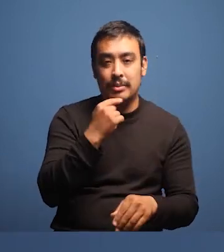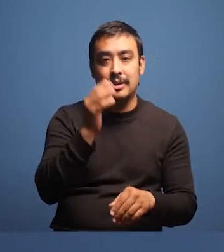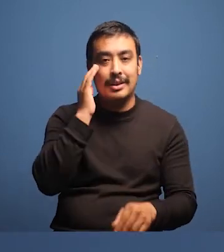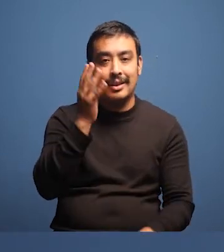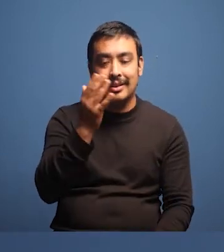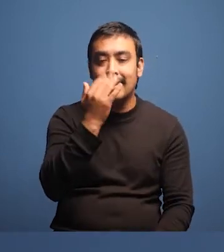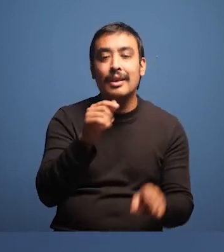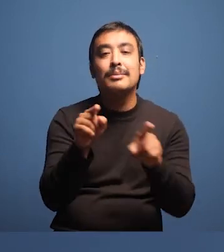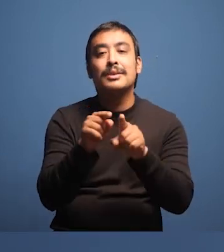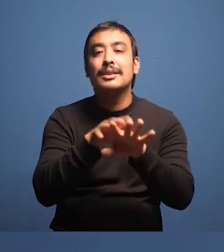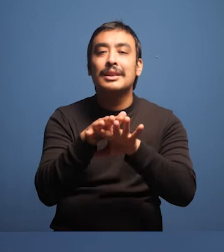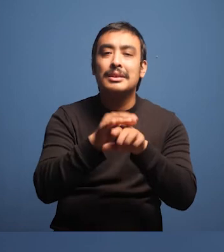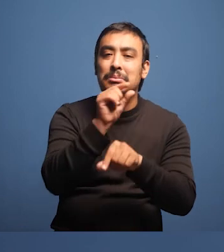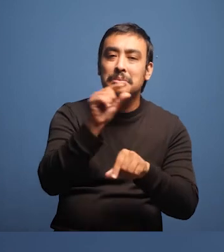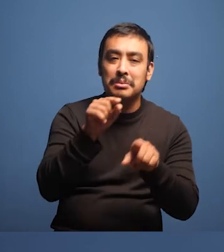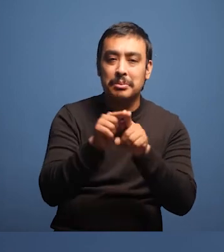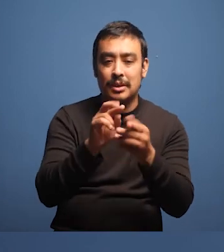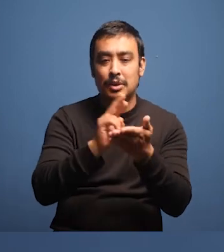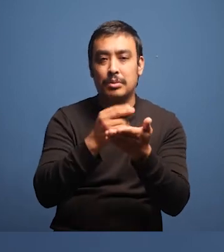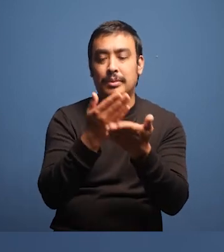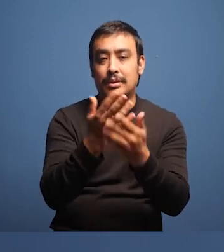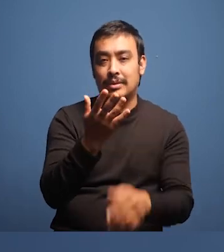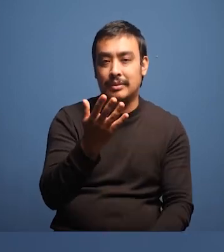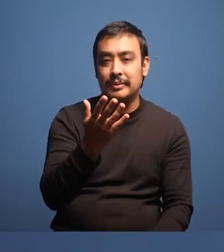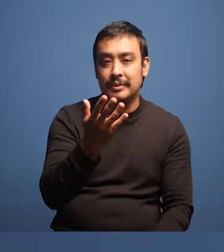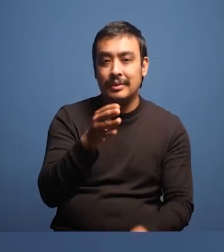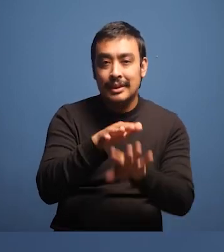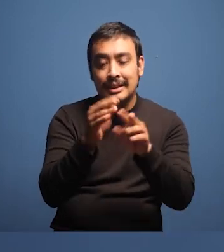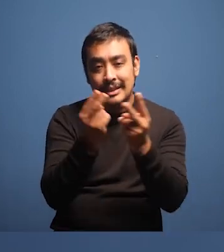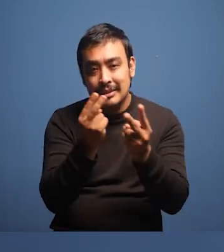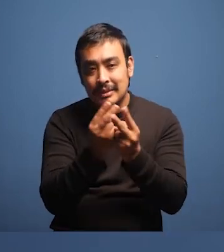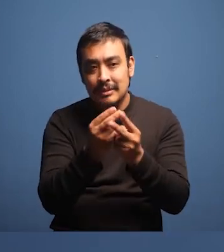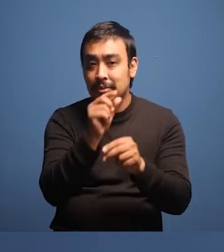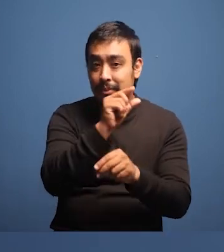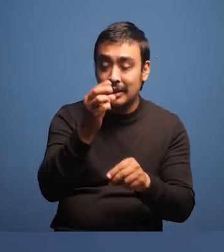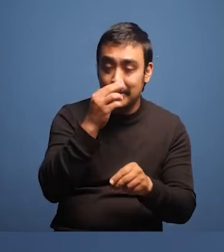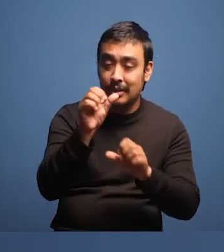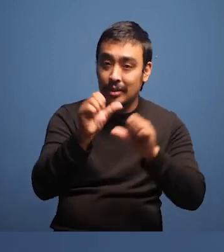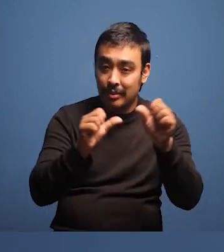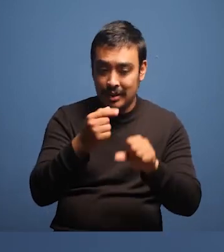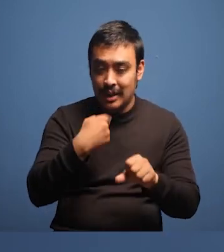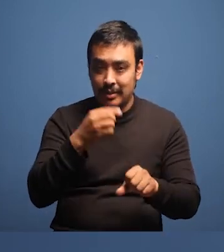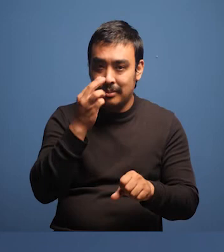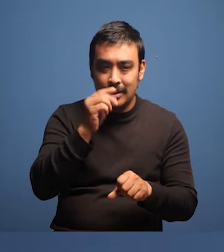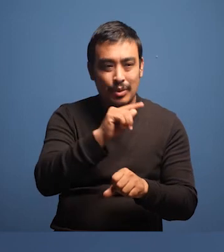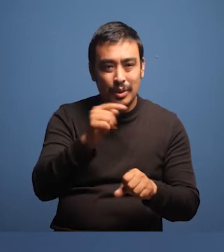नभएको कारणले पनि धेरै केसेसहरू चाहिँ रिपोर्ट नभएको छ। र धेरै जस्तो प्राय केसमा चाहिँ जब हामीमाथि या फिर